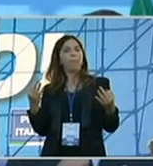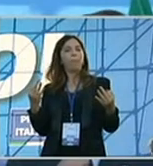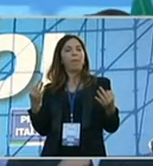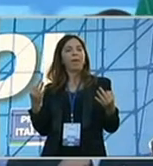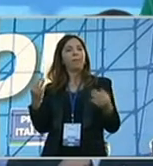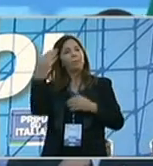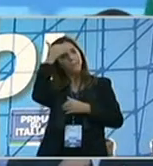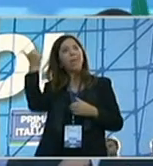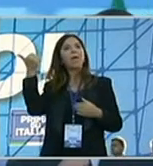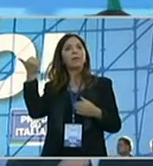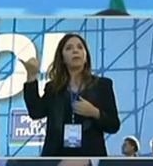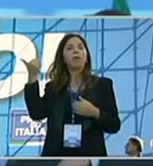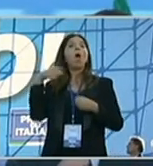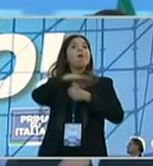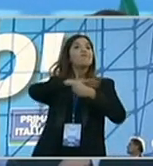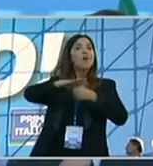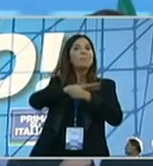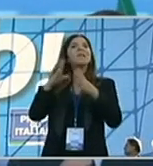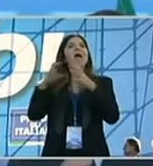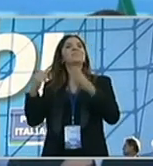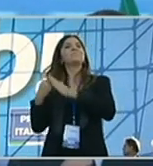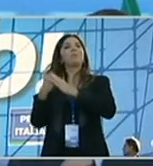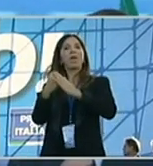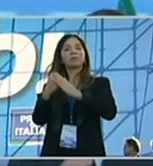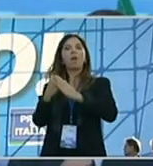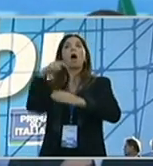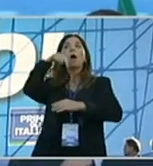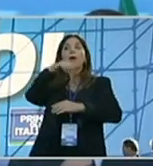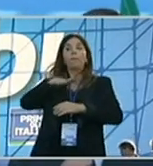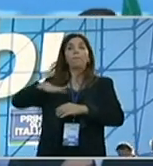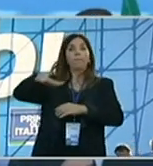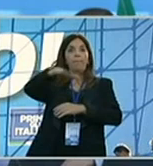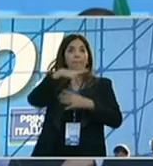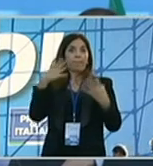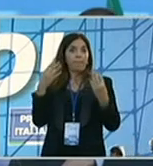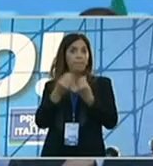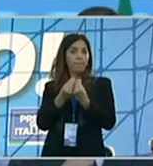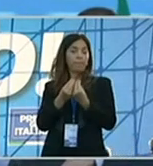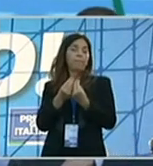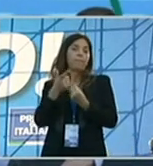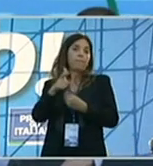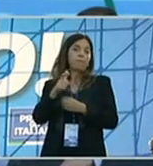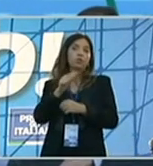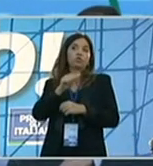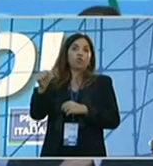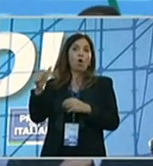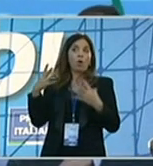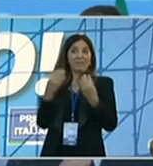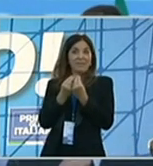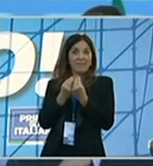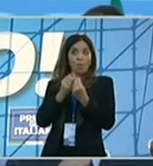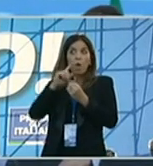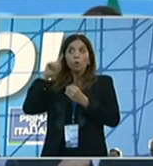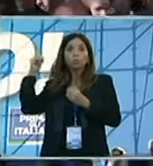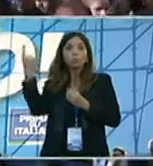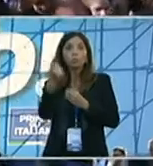dell'impresa. Siamo qui in piazza insieme perché soltanto se siamo e saremo tutti insieme